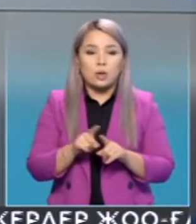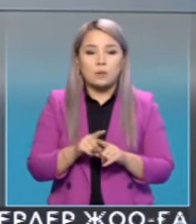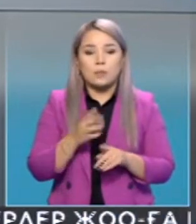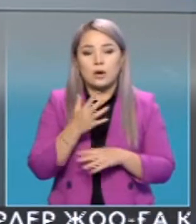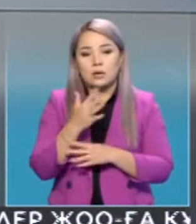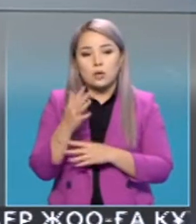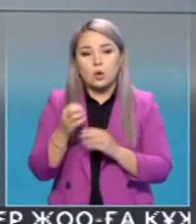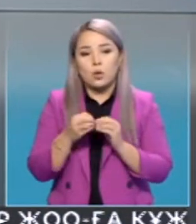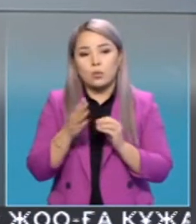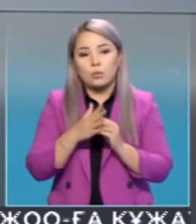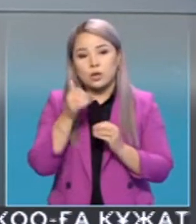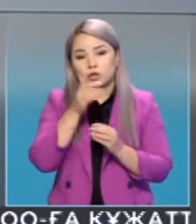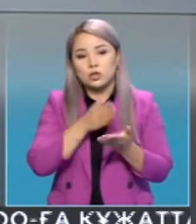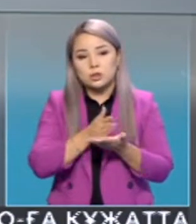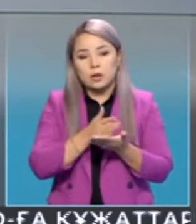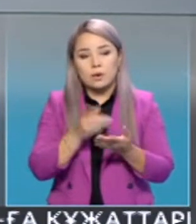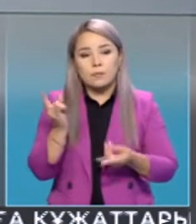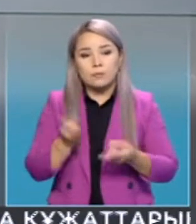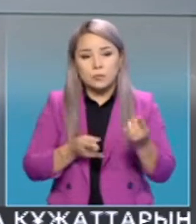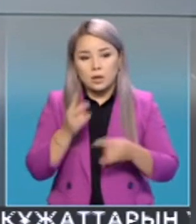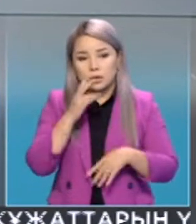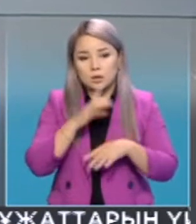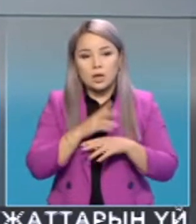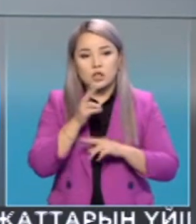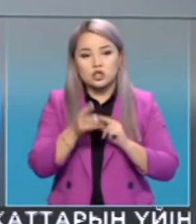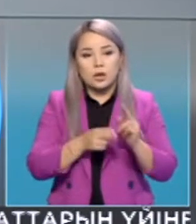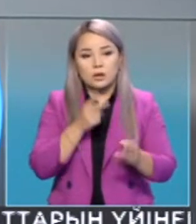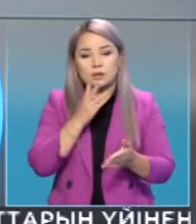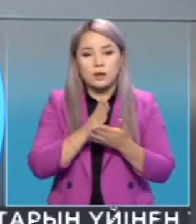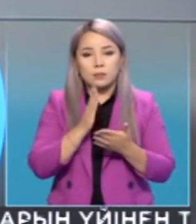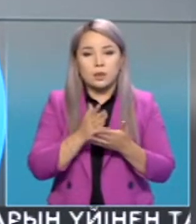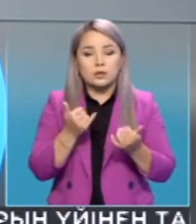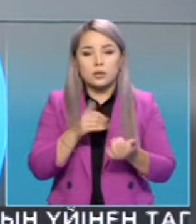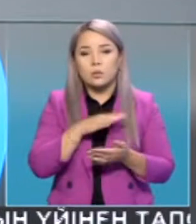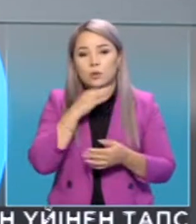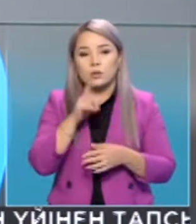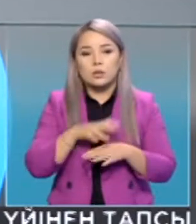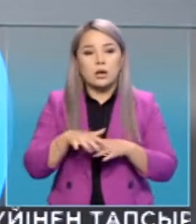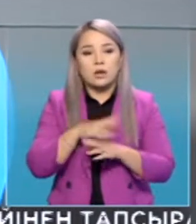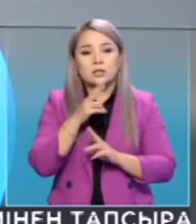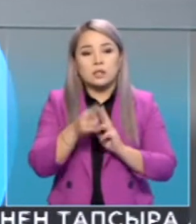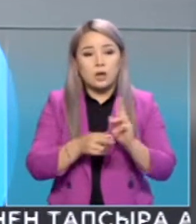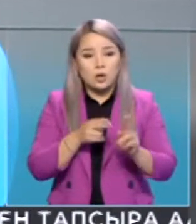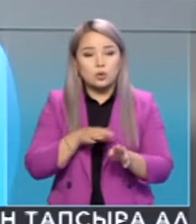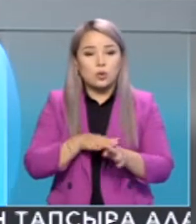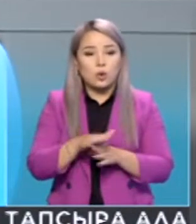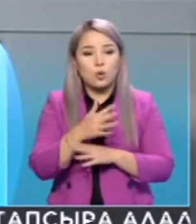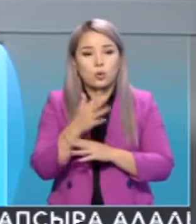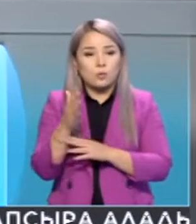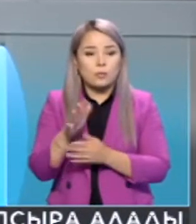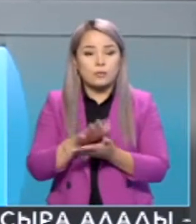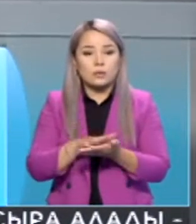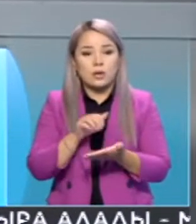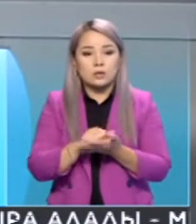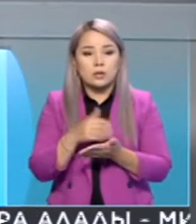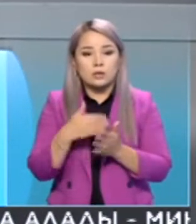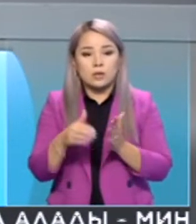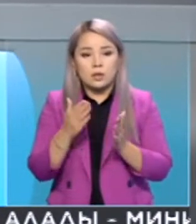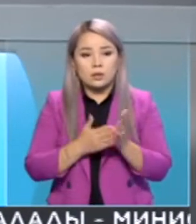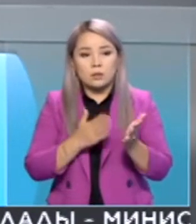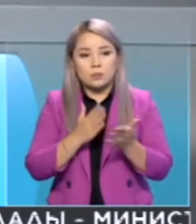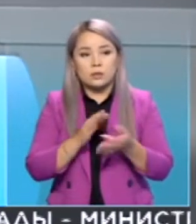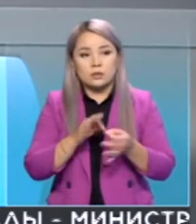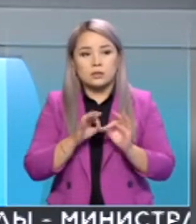қайыңның 15 жылдан бері жөн жосықсыз кесіліп жатқанына шағымданды. Көпшіліктің айтуынша, соңғы жылдары тұтас ормандар жойылып жатыр. Мәселенің